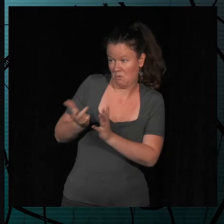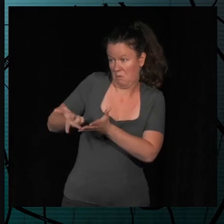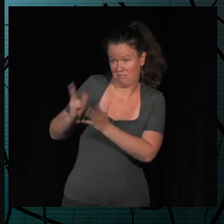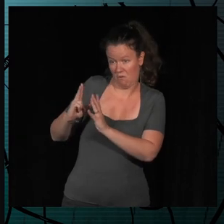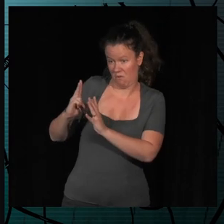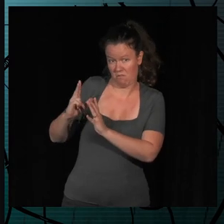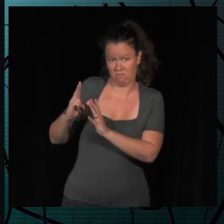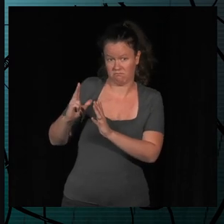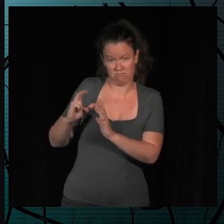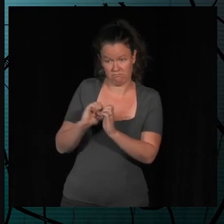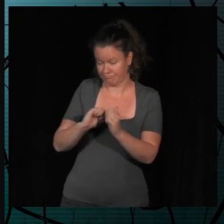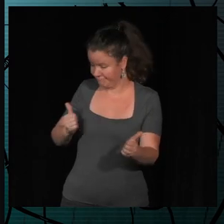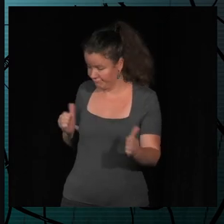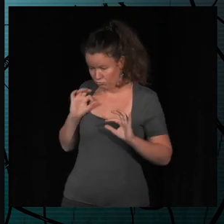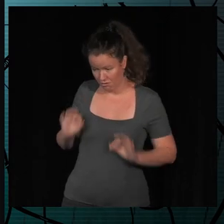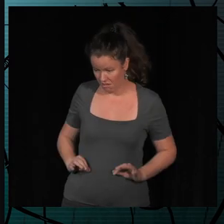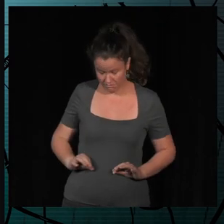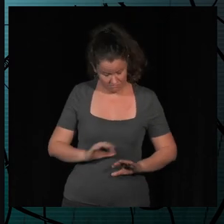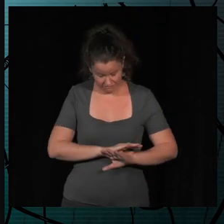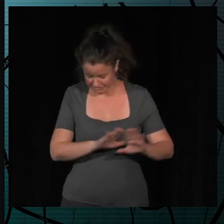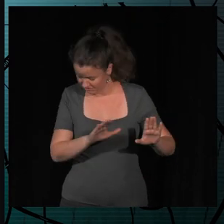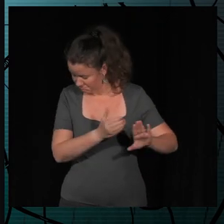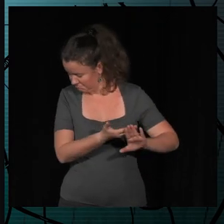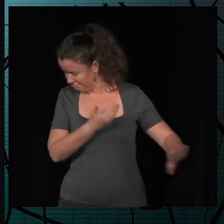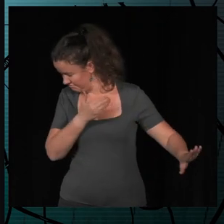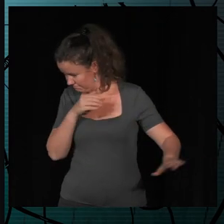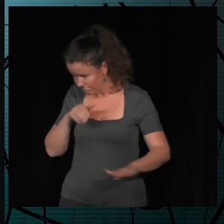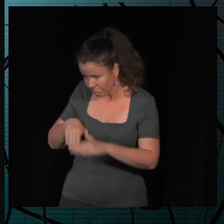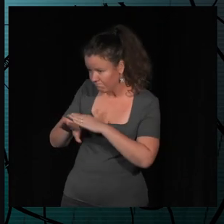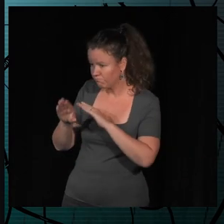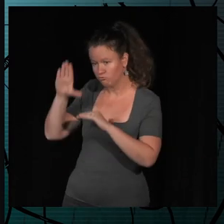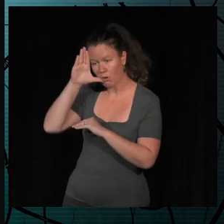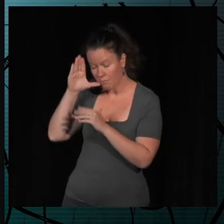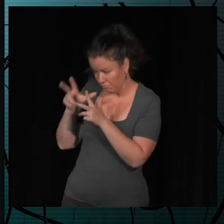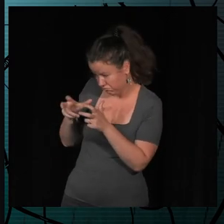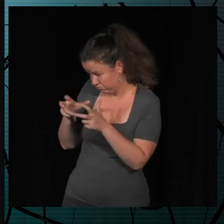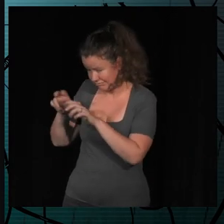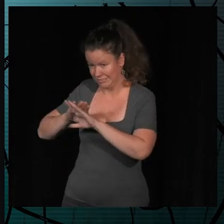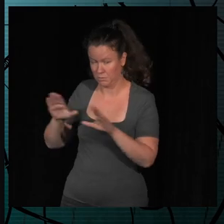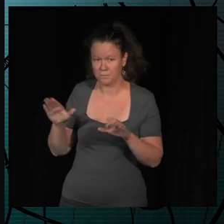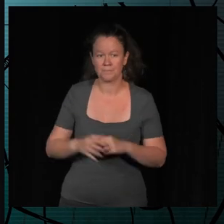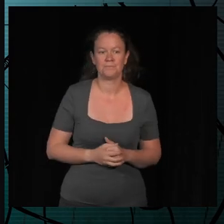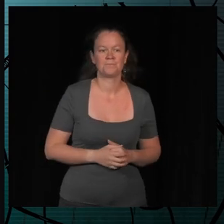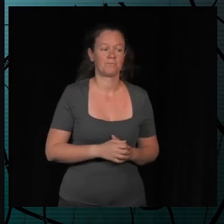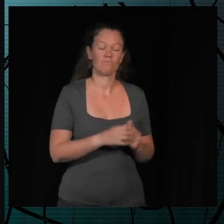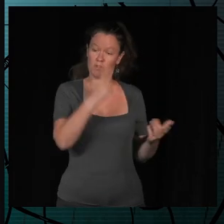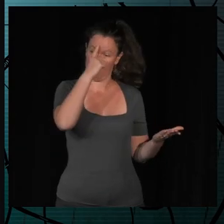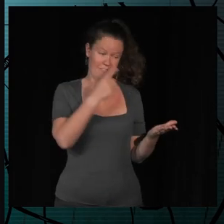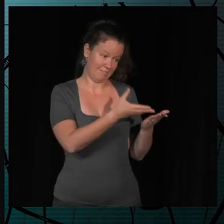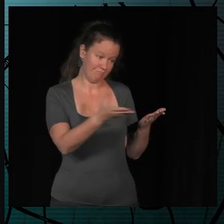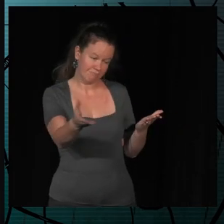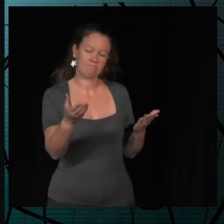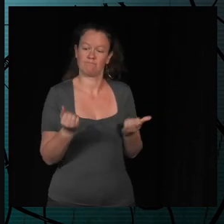sont mis dans leur chambre et ils ne font plus que cela et très souvent moi je vois des gens qui